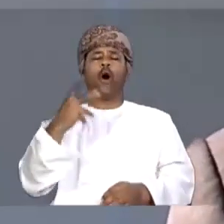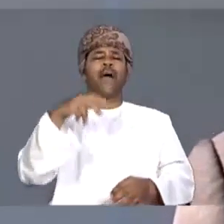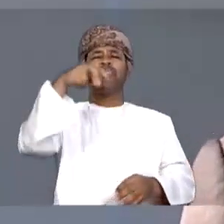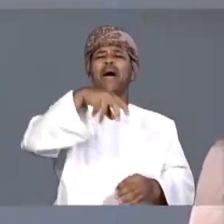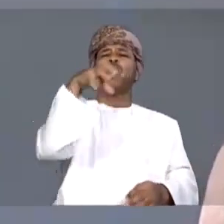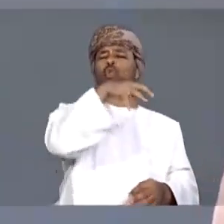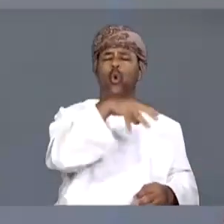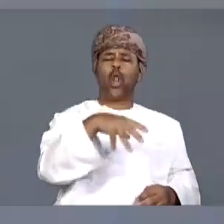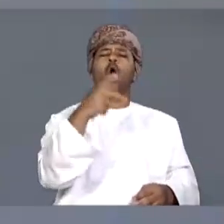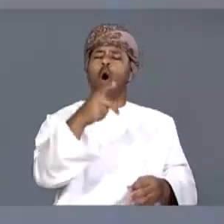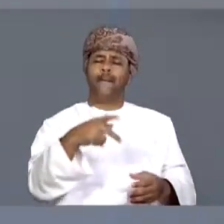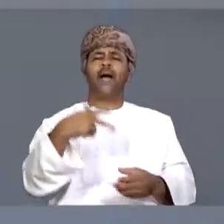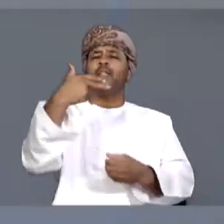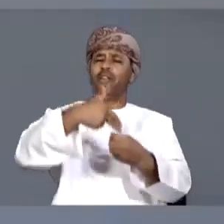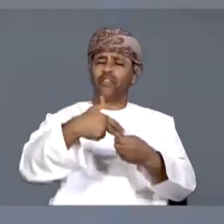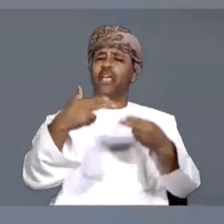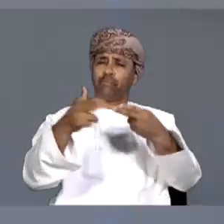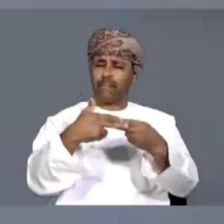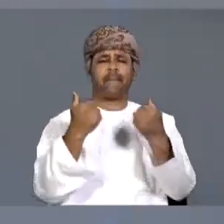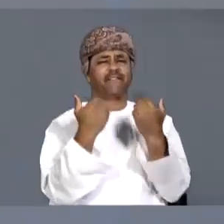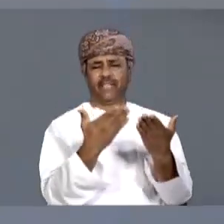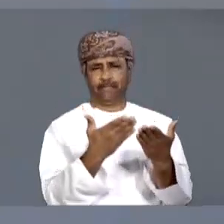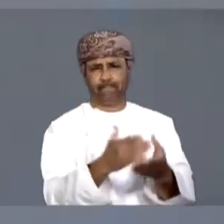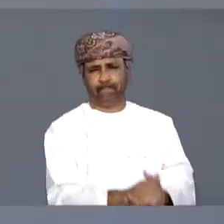من الحظر النفطي.